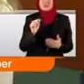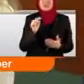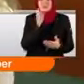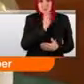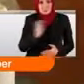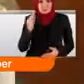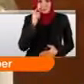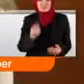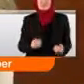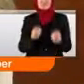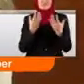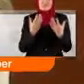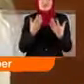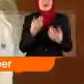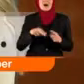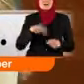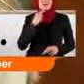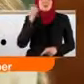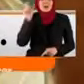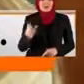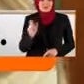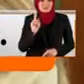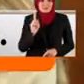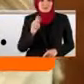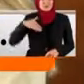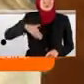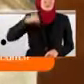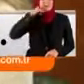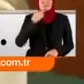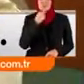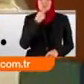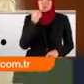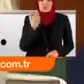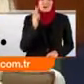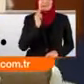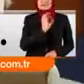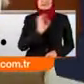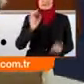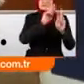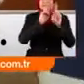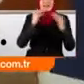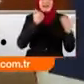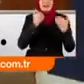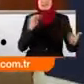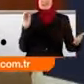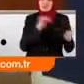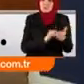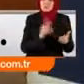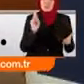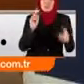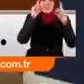Koyuncu'nun cep telefonlarını aç bu sitelerde paylaştı ve hatta yine Koyuncu'nun fotoğraflarını da paylaşarak